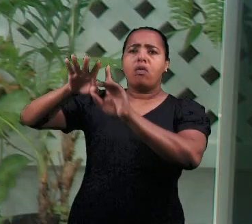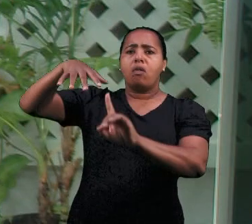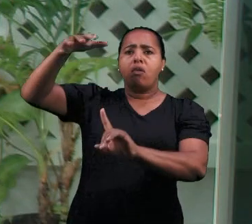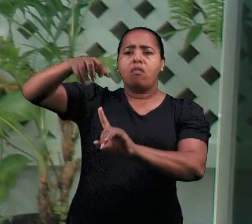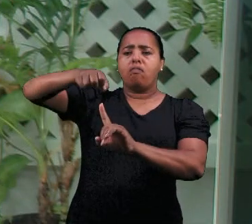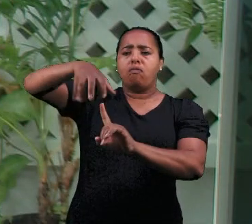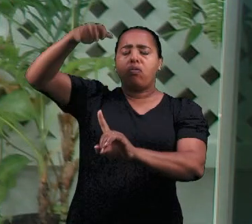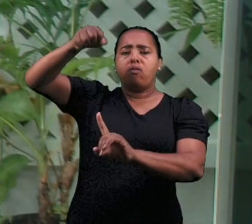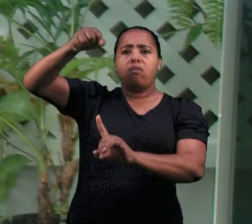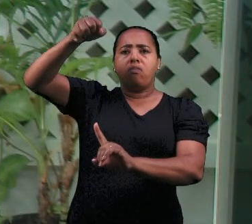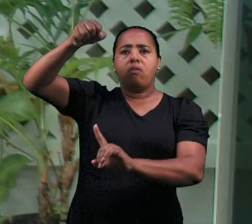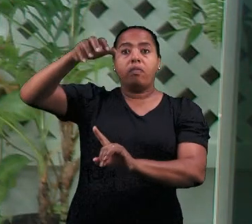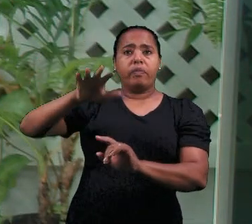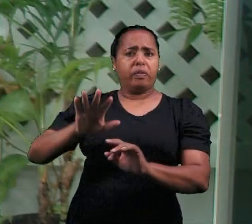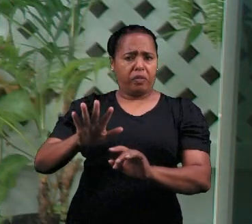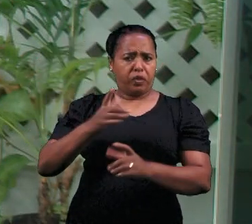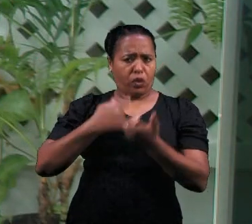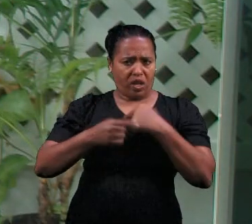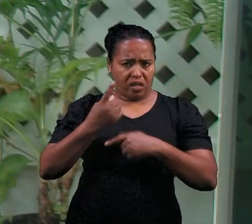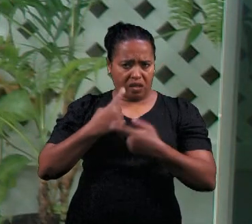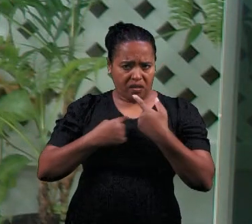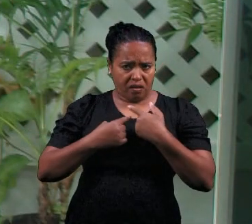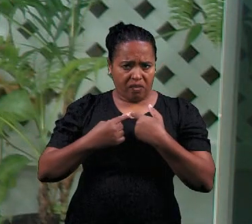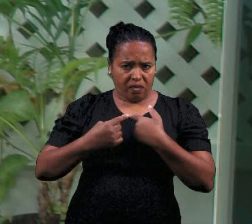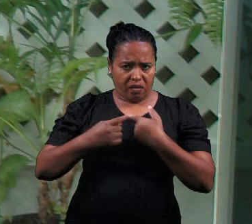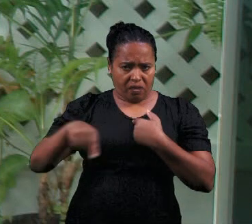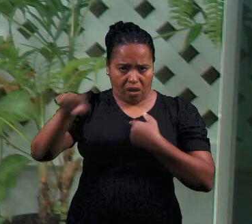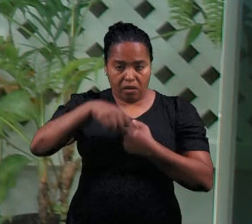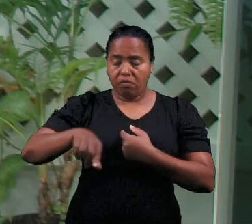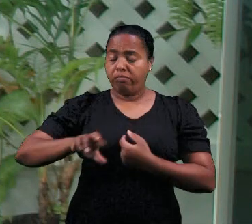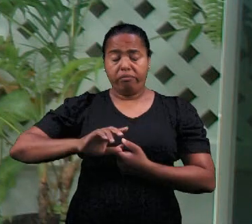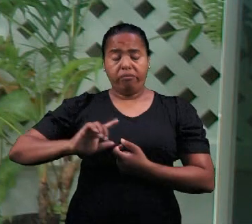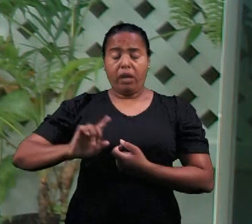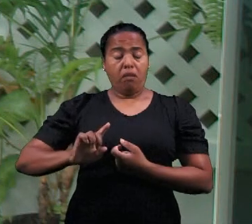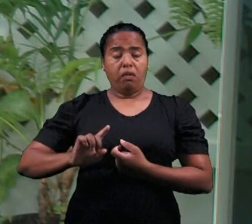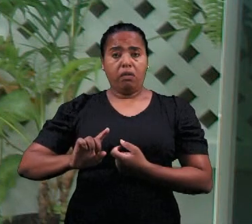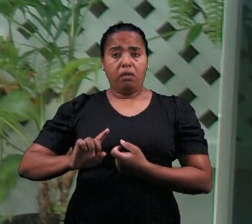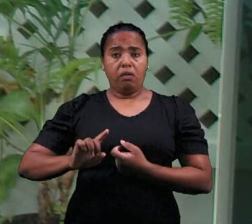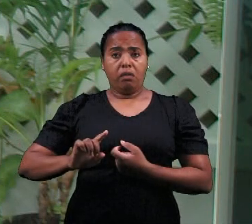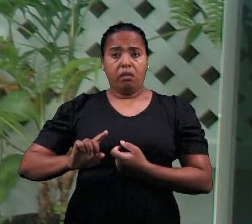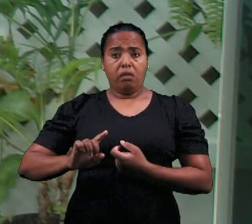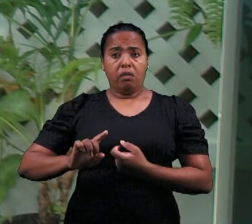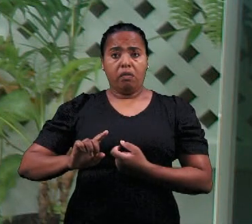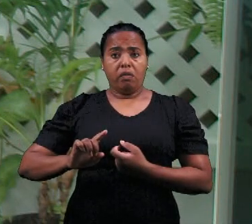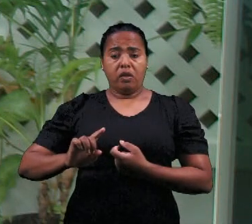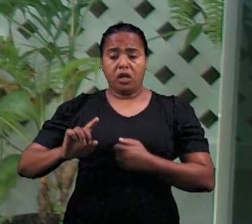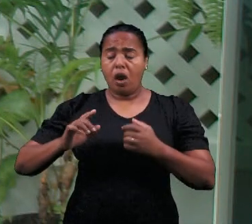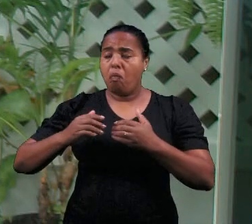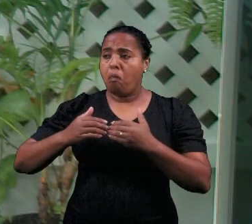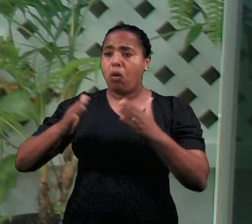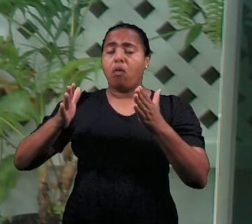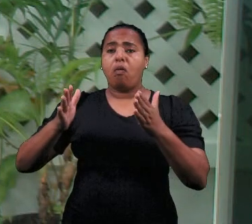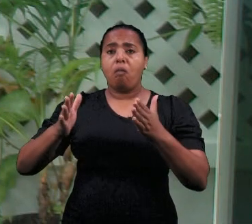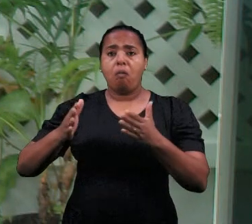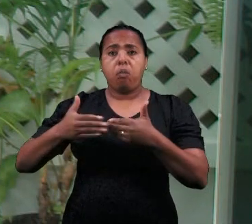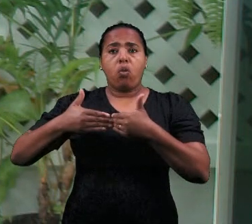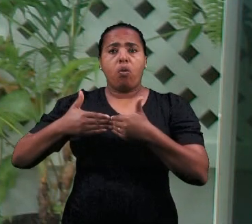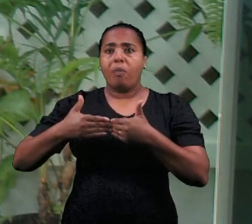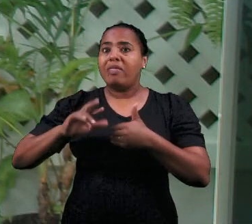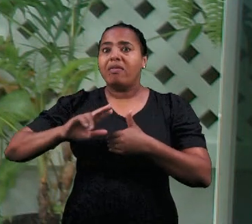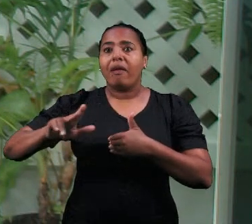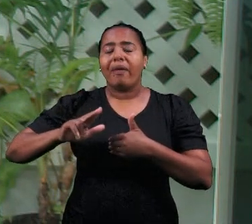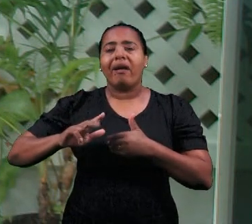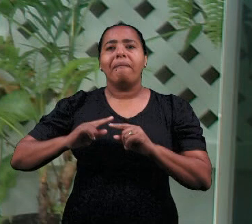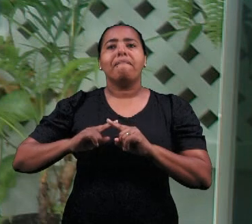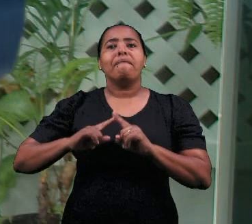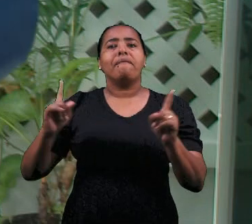sachant qu'à n'importe quel moment, la porte de la grâce peut se fermer. Nous ne voulons pas ça.